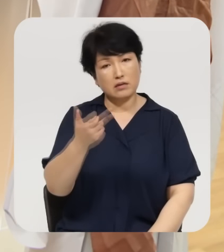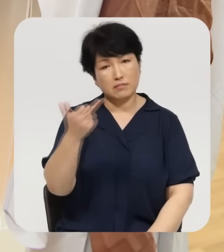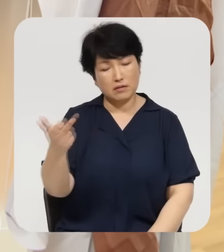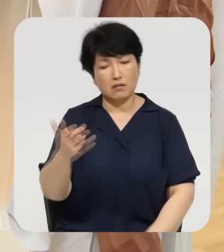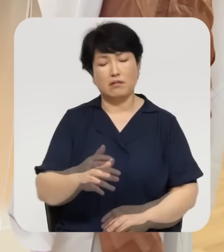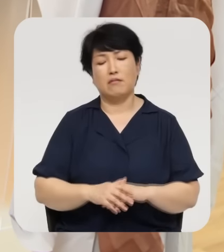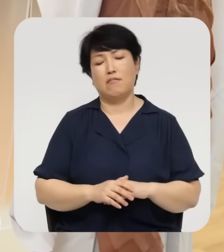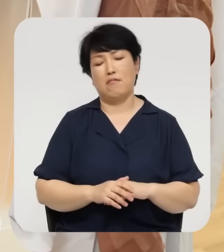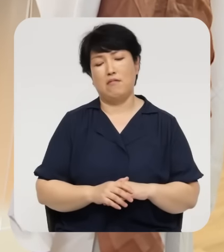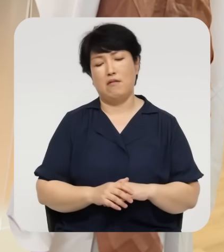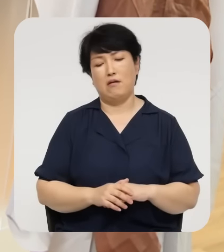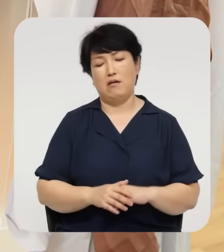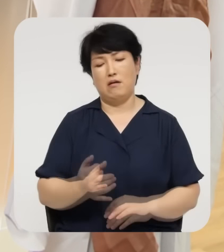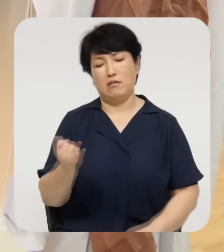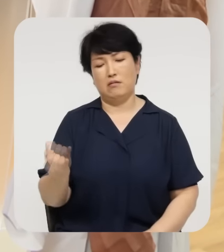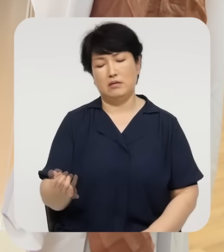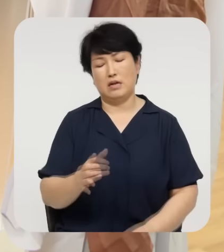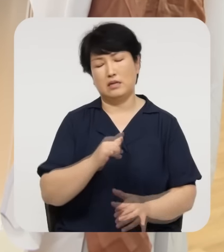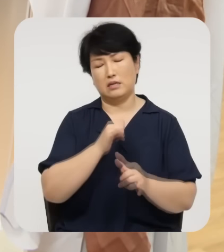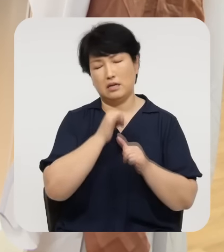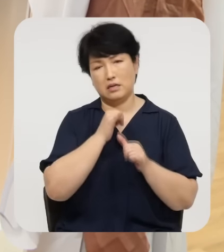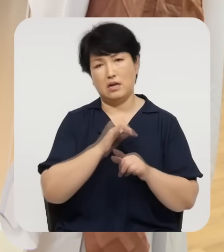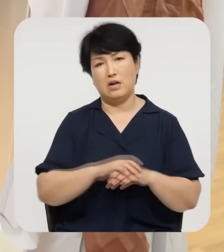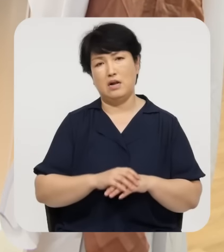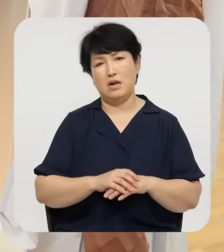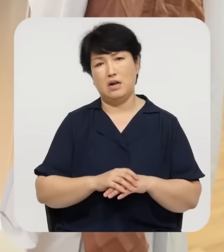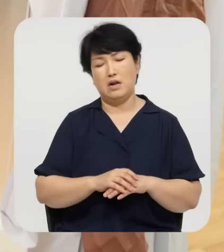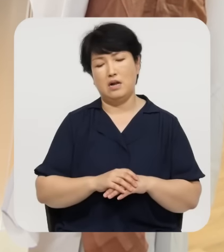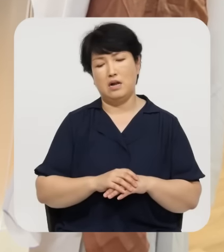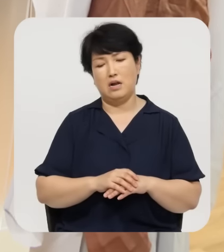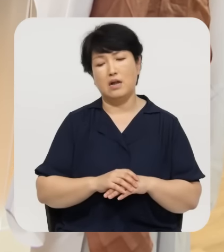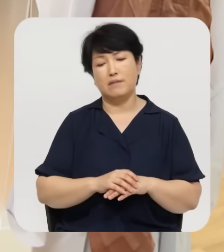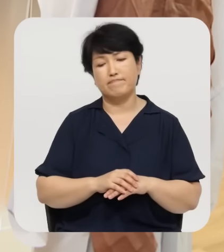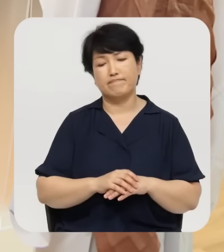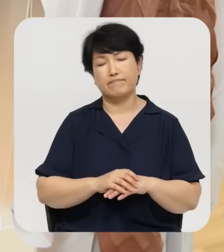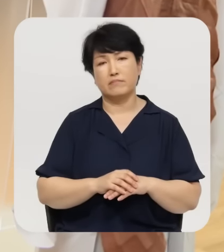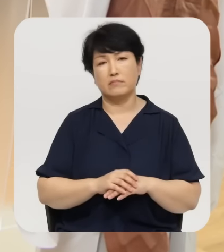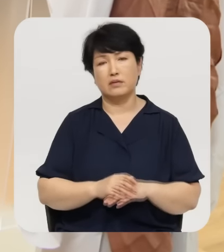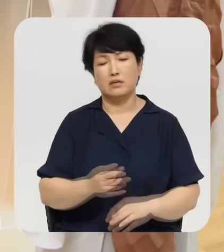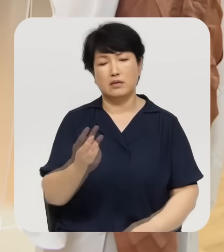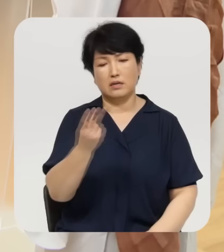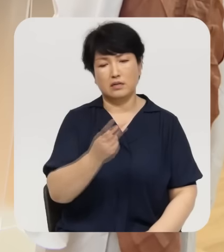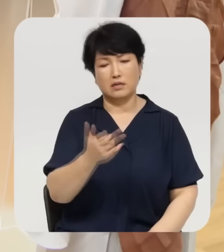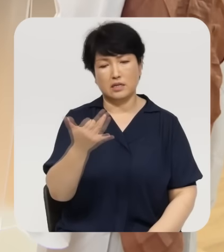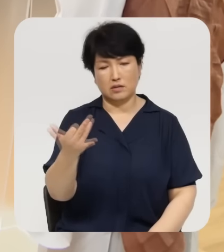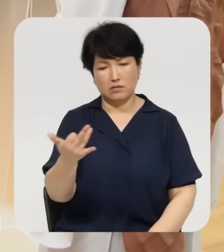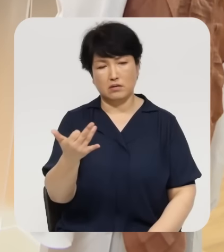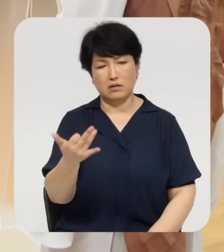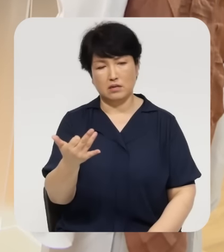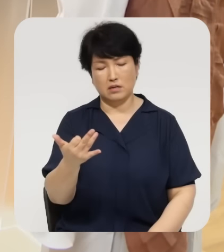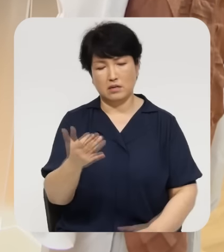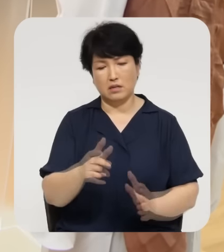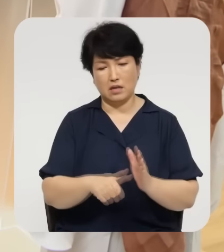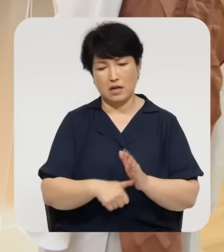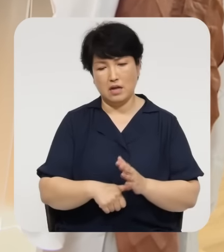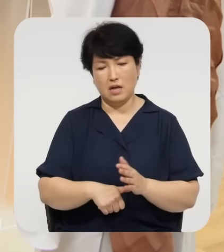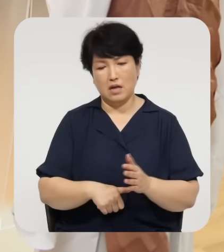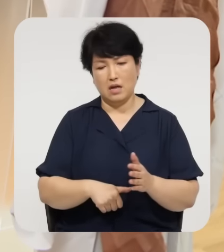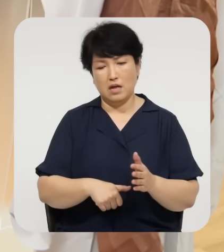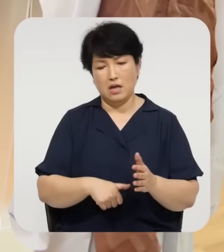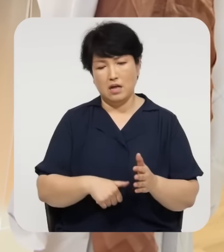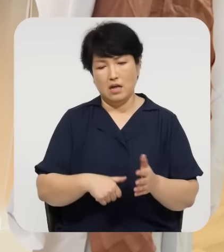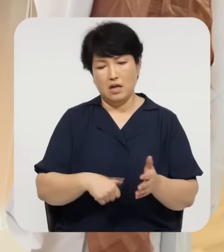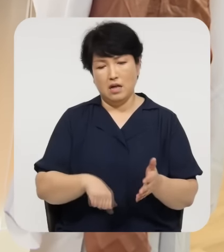저는 2017년에 여동생이 자살하고 힘들어하고 있을 때, 2019년에 계곡에서